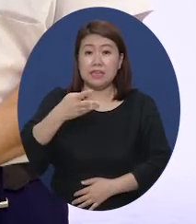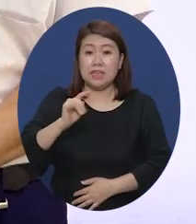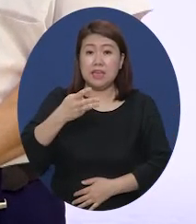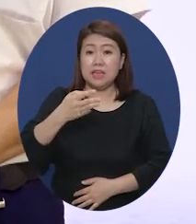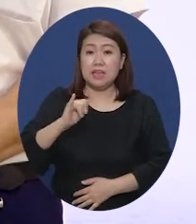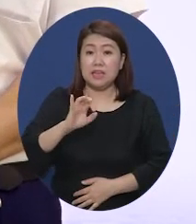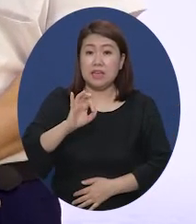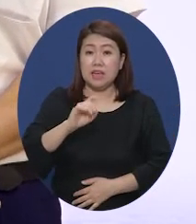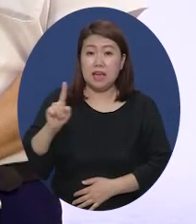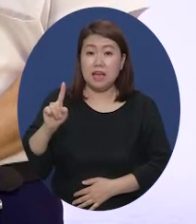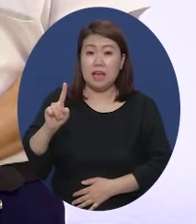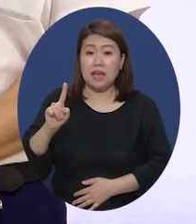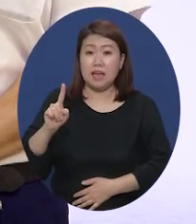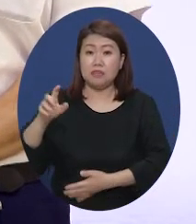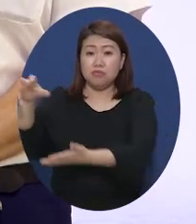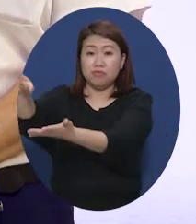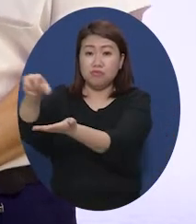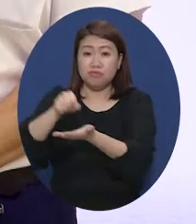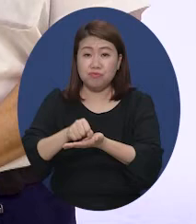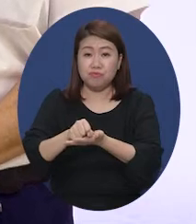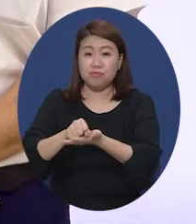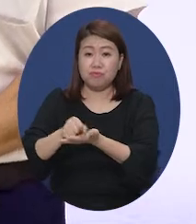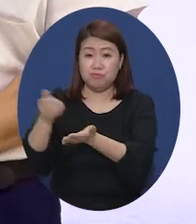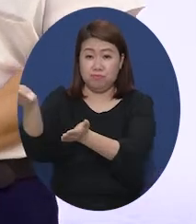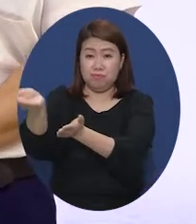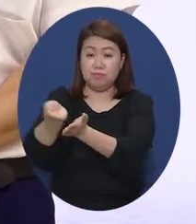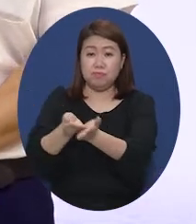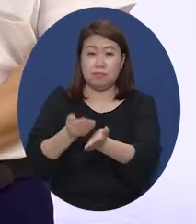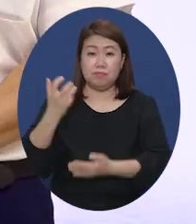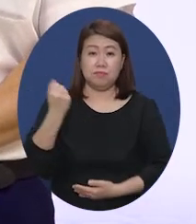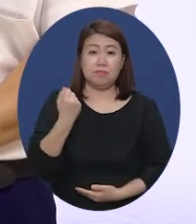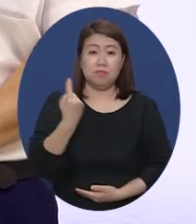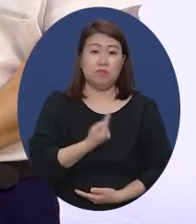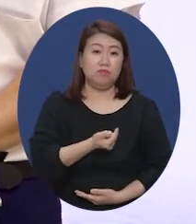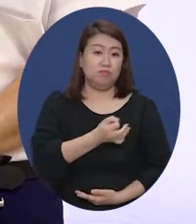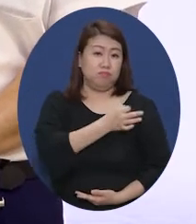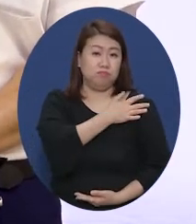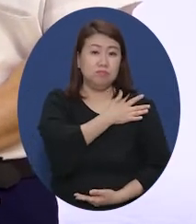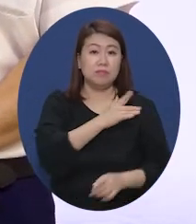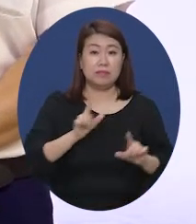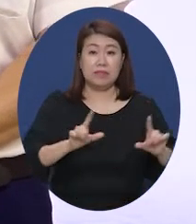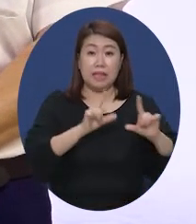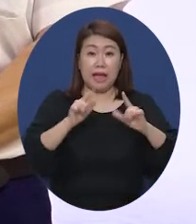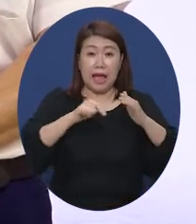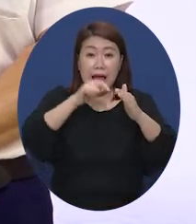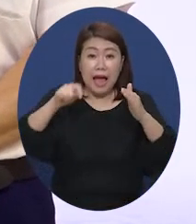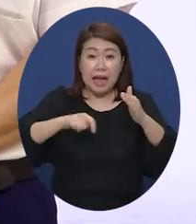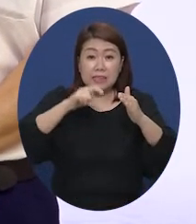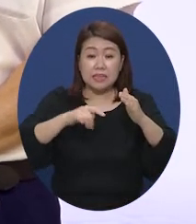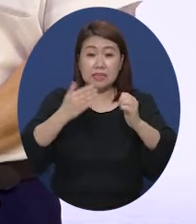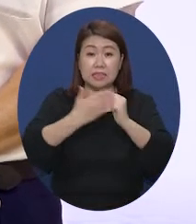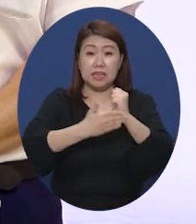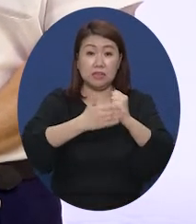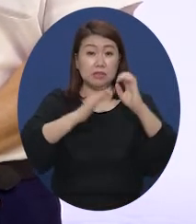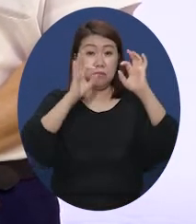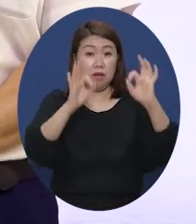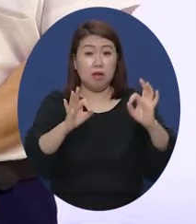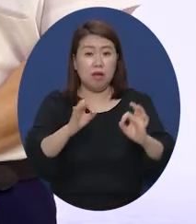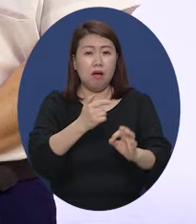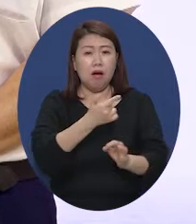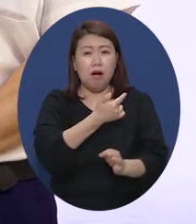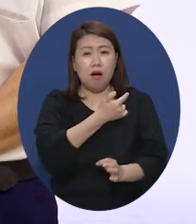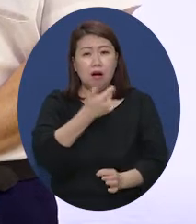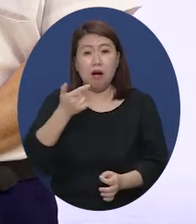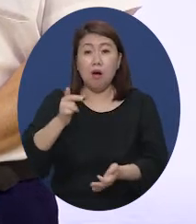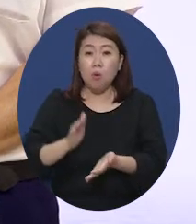수입했을 정도로 그렇게 엄청난 부를 누린 적도 있다고 합니다. 네, 그 내부 사진입니다. 정말 제가